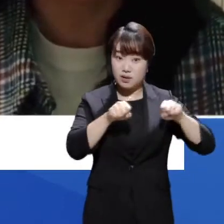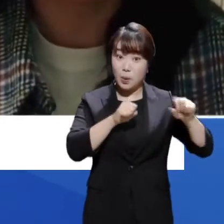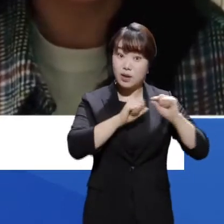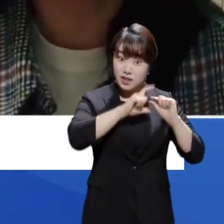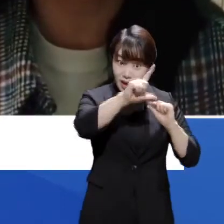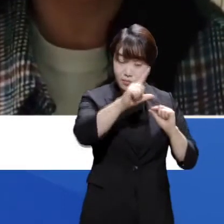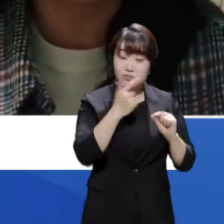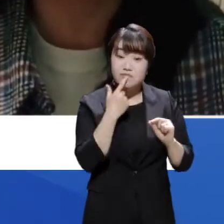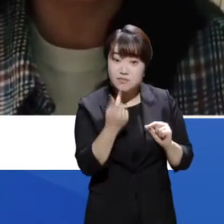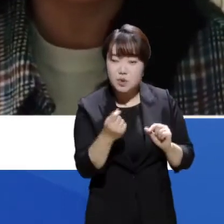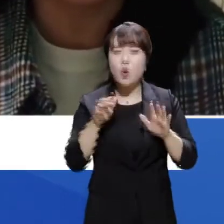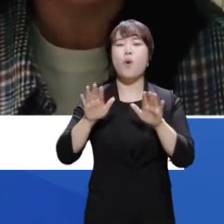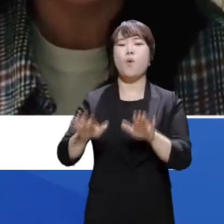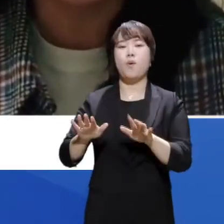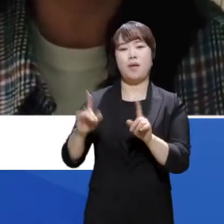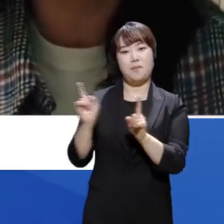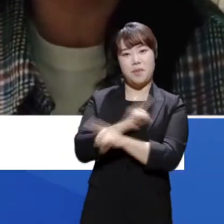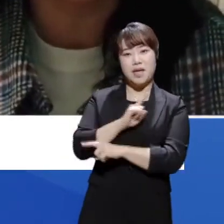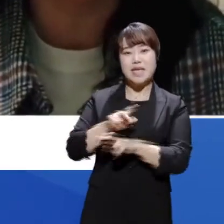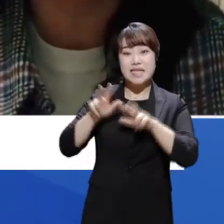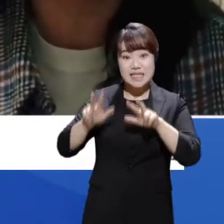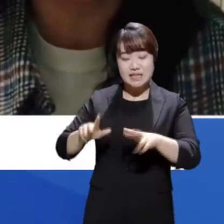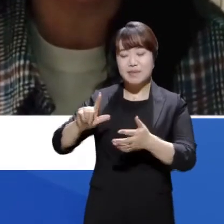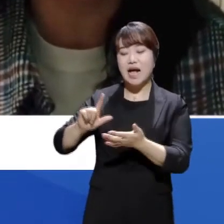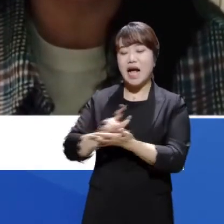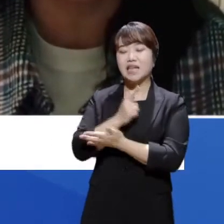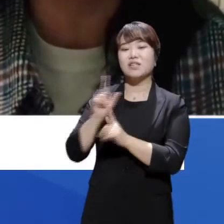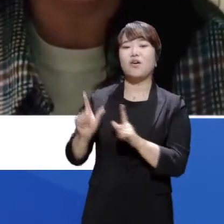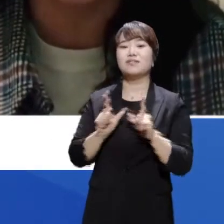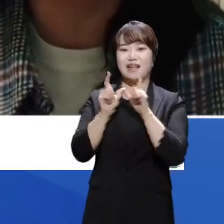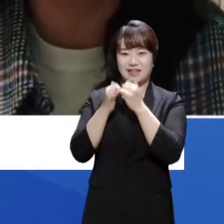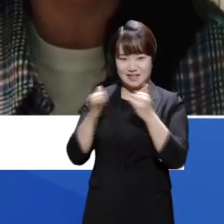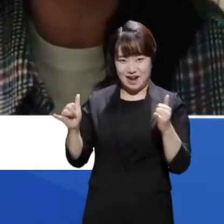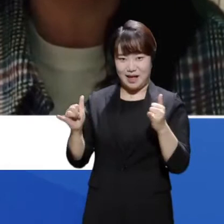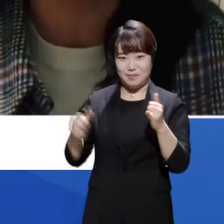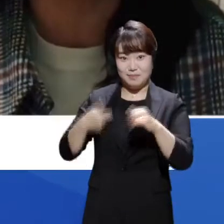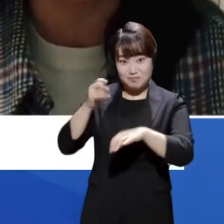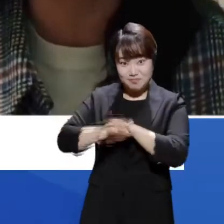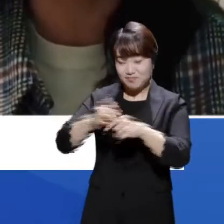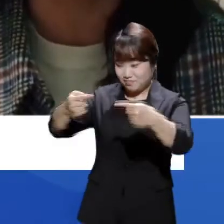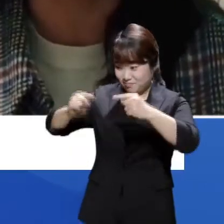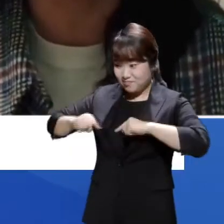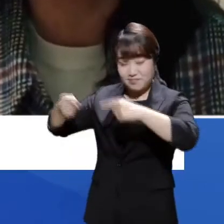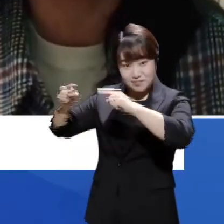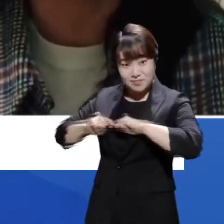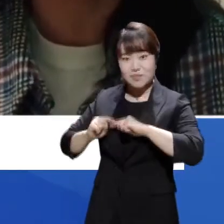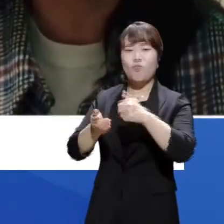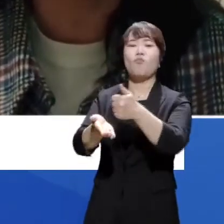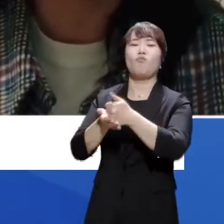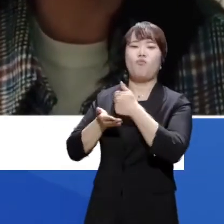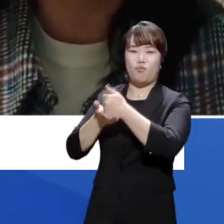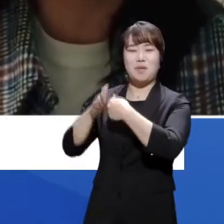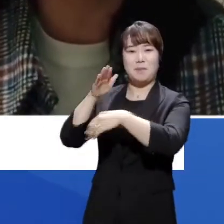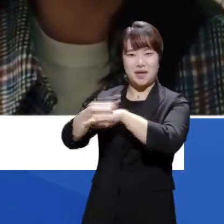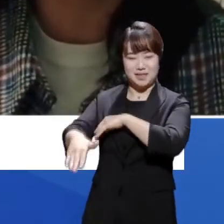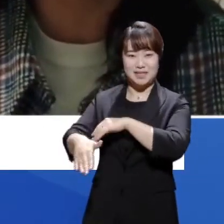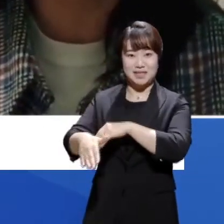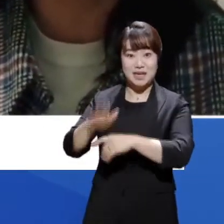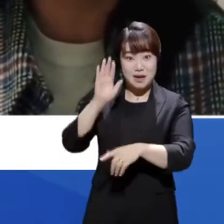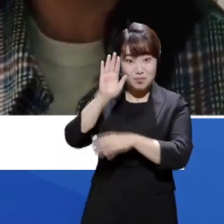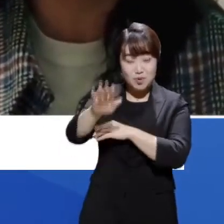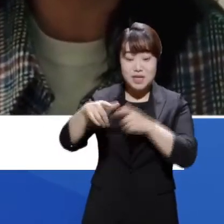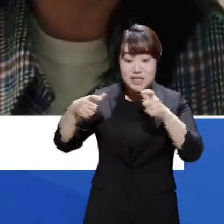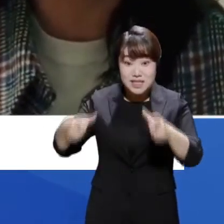왔는데 올해는 지금 여기 강서에서 살아가는 시민들이 좀 다양하게 참여할 수 있는 장을 열어내서 점점